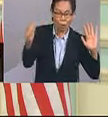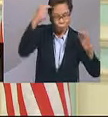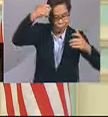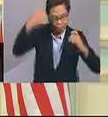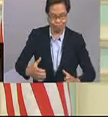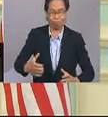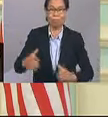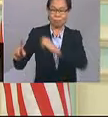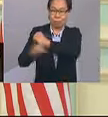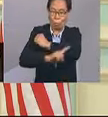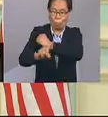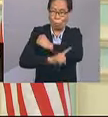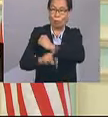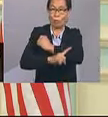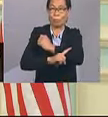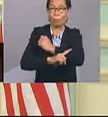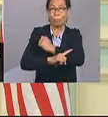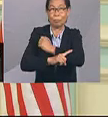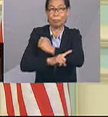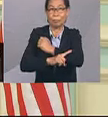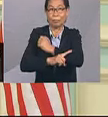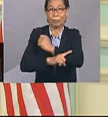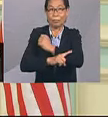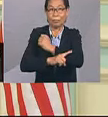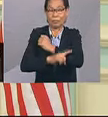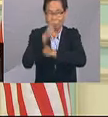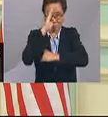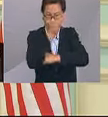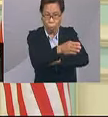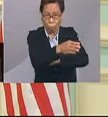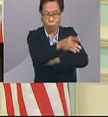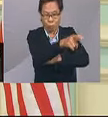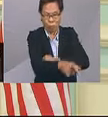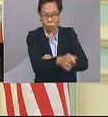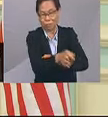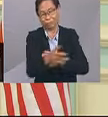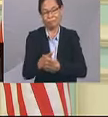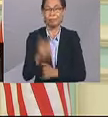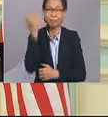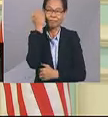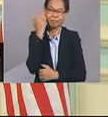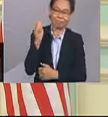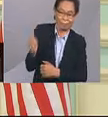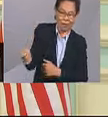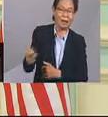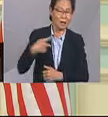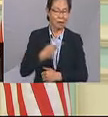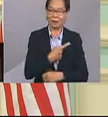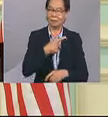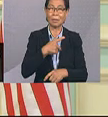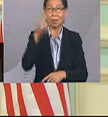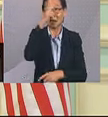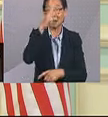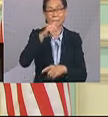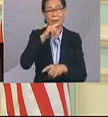menentukan hukuman-hukuman yang dikenakan oleh mereka. Ya, jadi kita kena, kita tidak, kajian